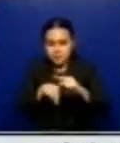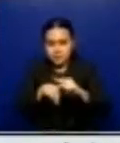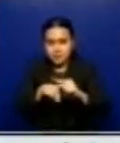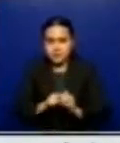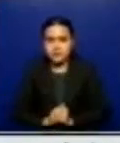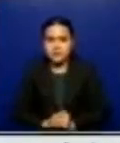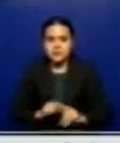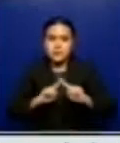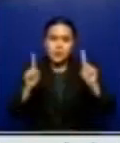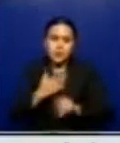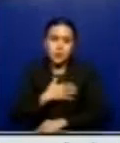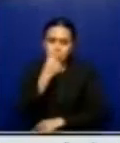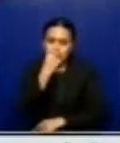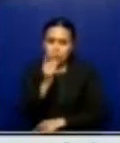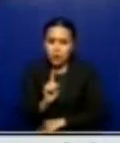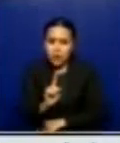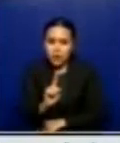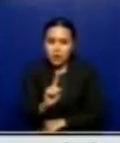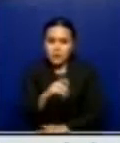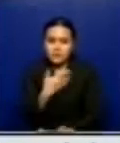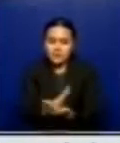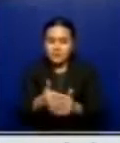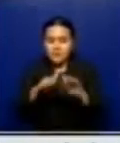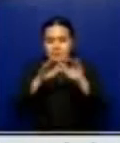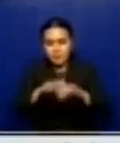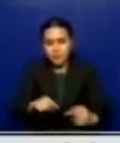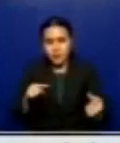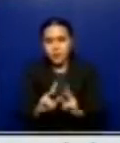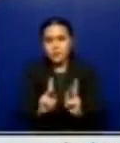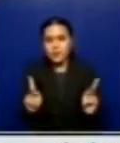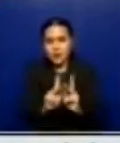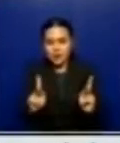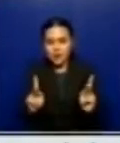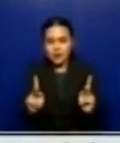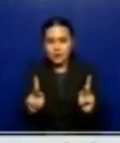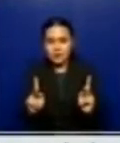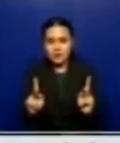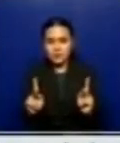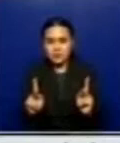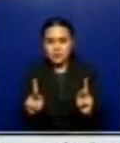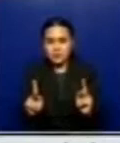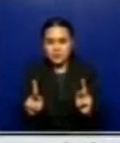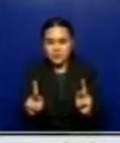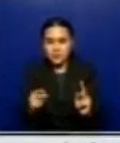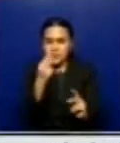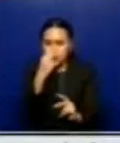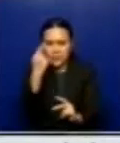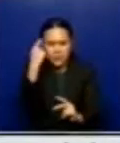20% แต่ผมดูจากการปรับลดของคณะกรรมการก็เพียงเล็ก